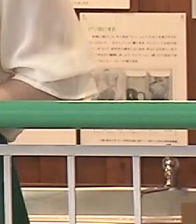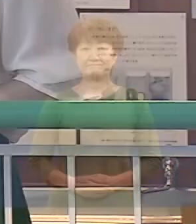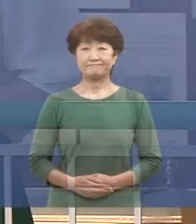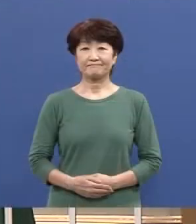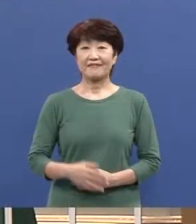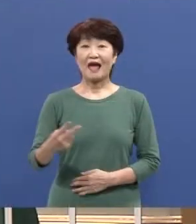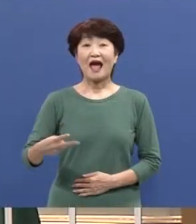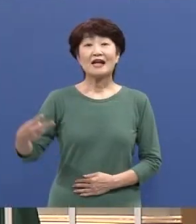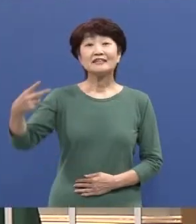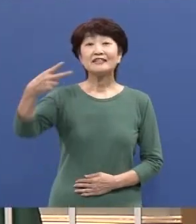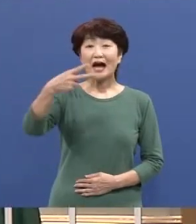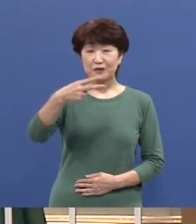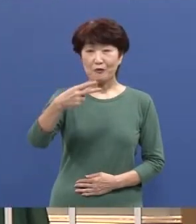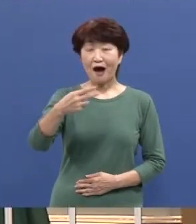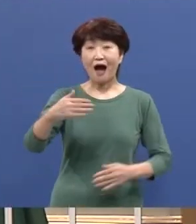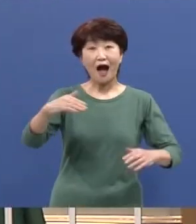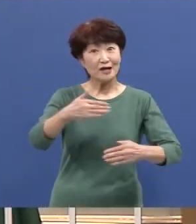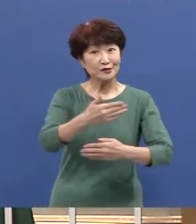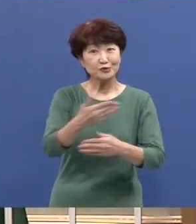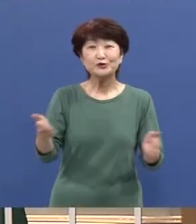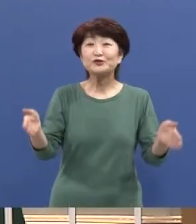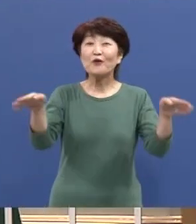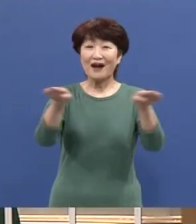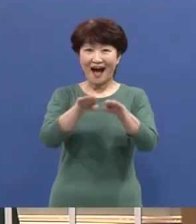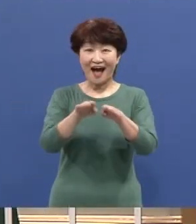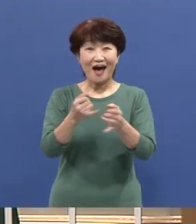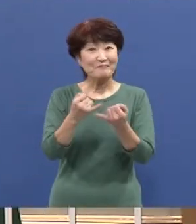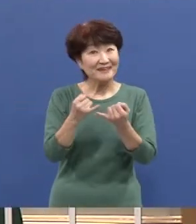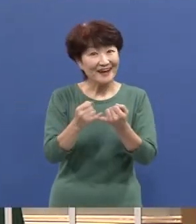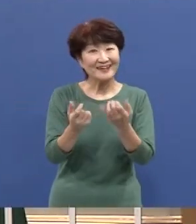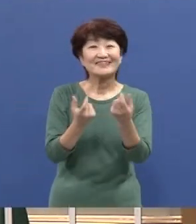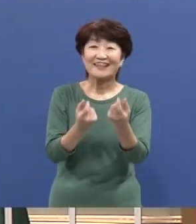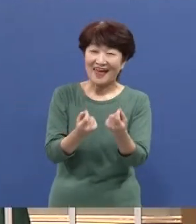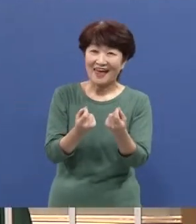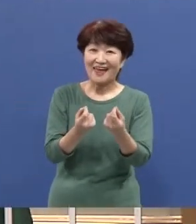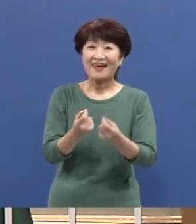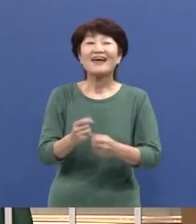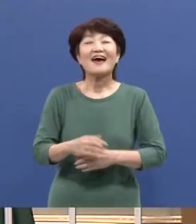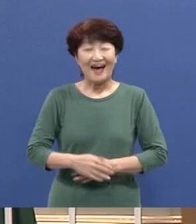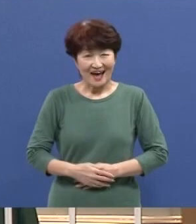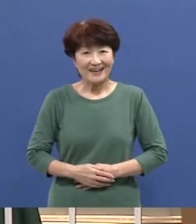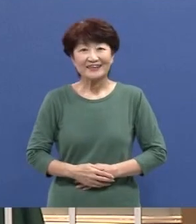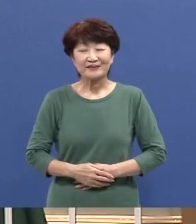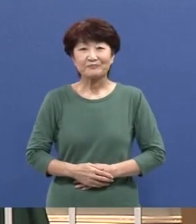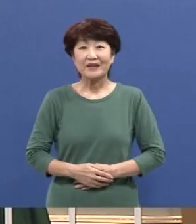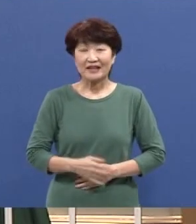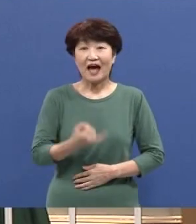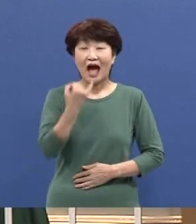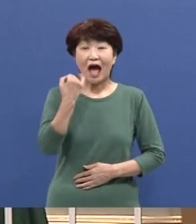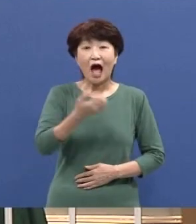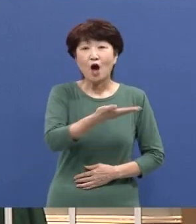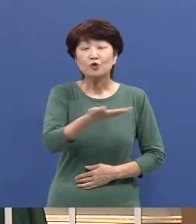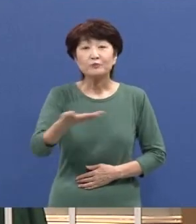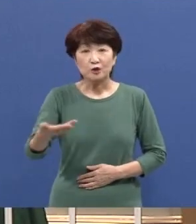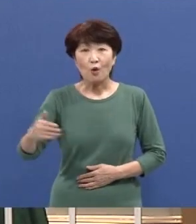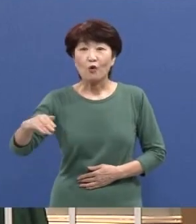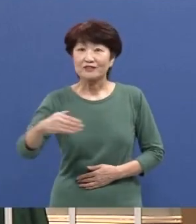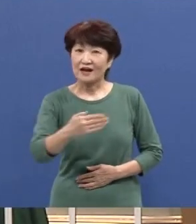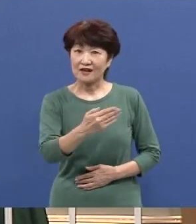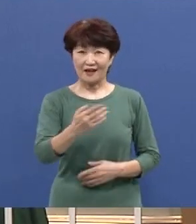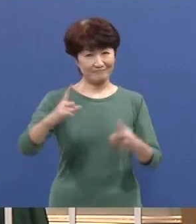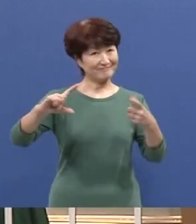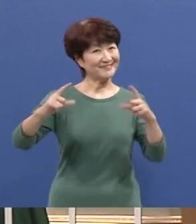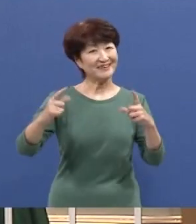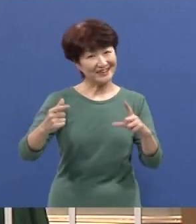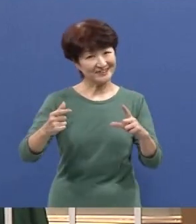2階に来ましたが、ここは水族館みたいですね。 そうでしょう。ただね、海の魚じゃなくて、